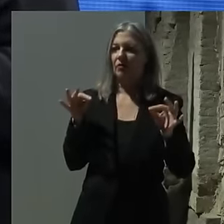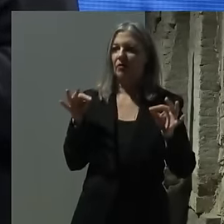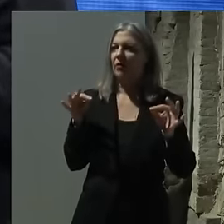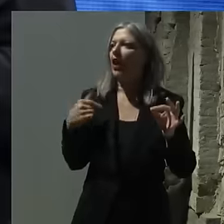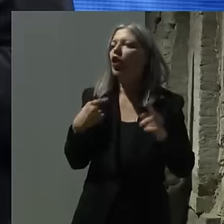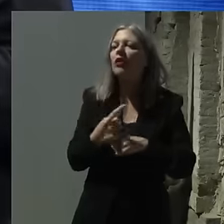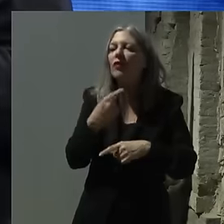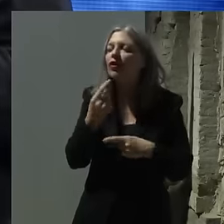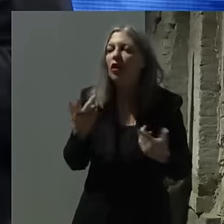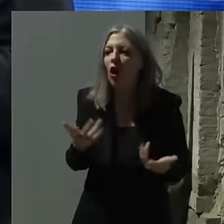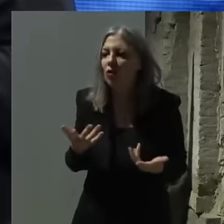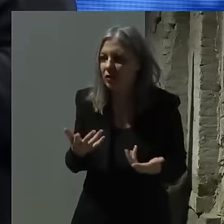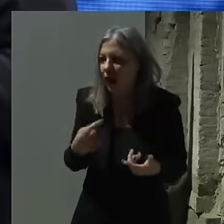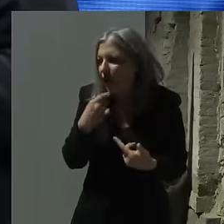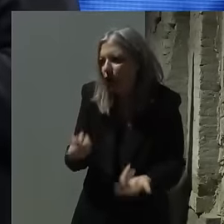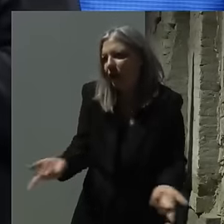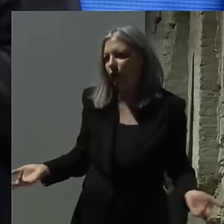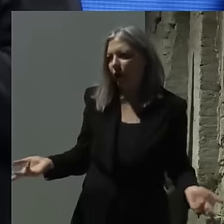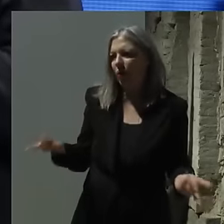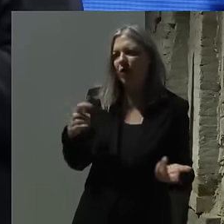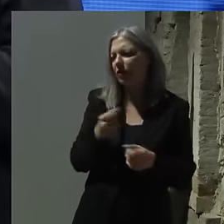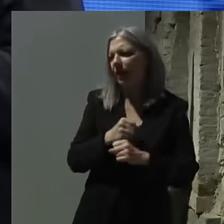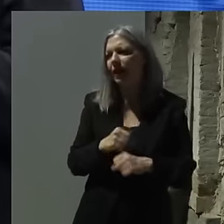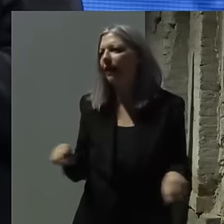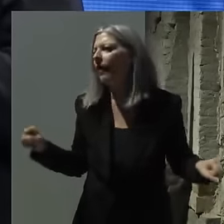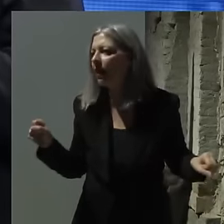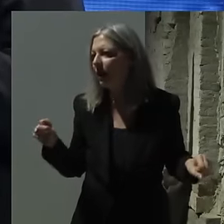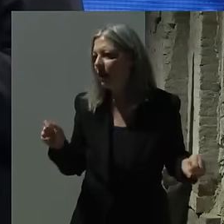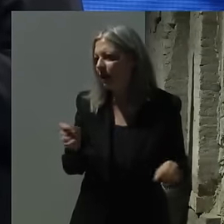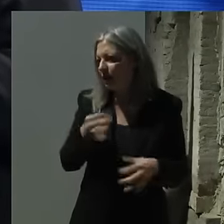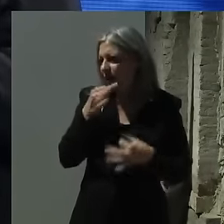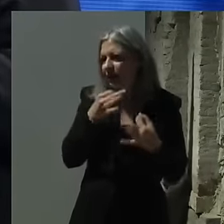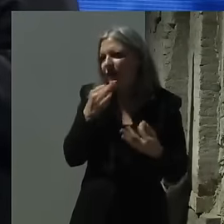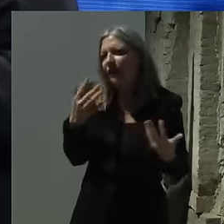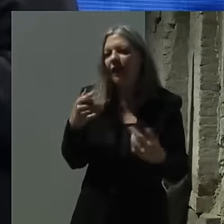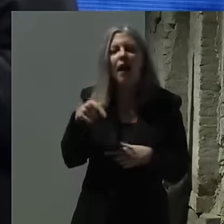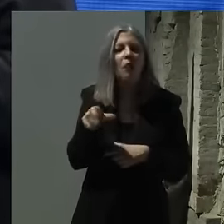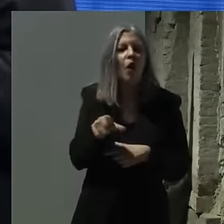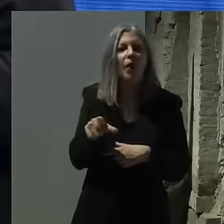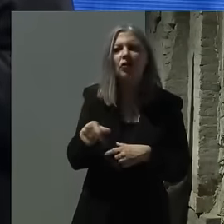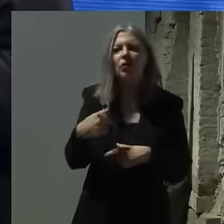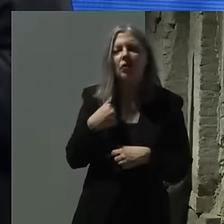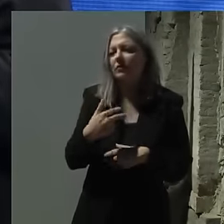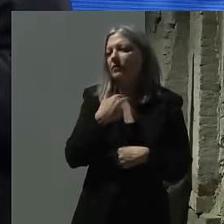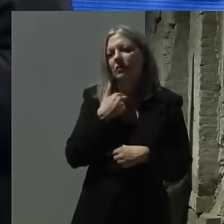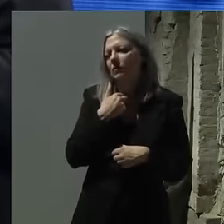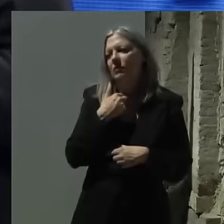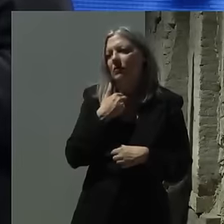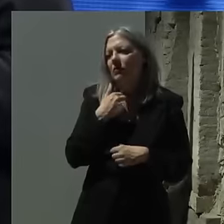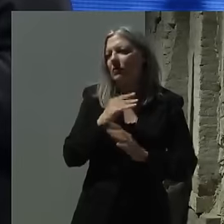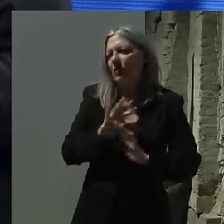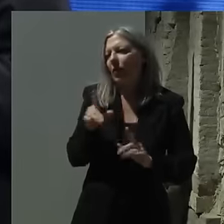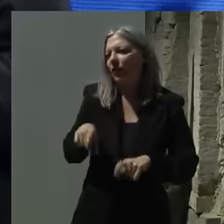volete che io vi dica, che vi dico. Significa che a quel punto lì ho dovuto con forza accollarmi